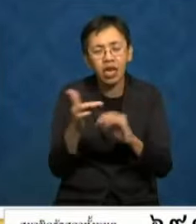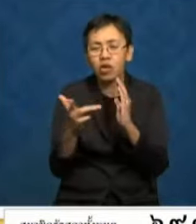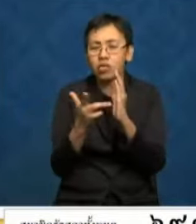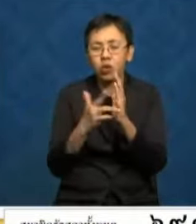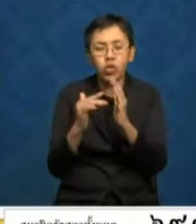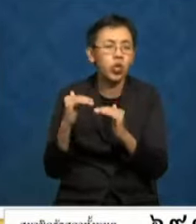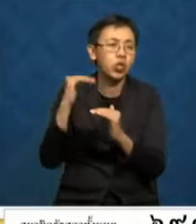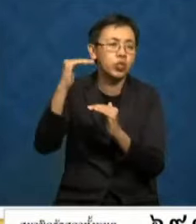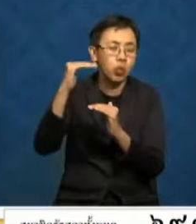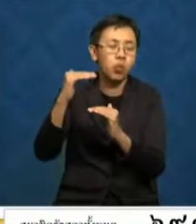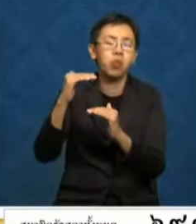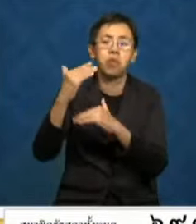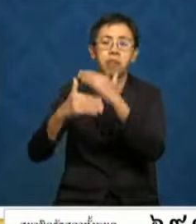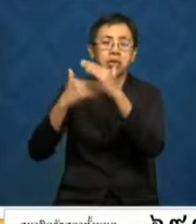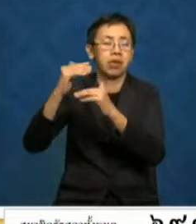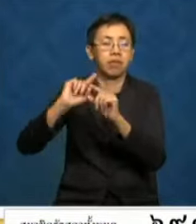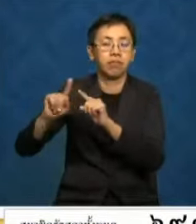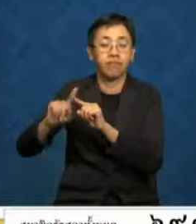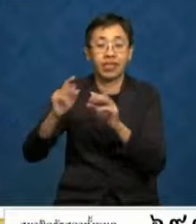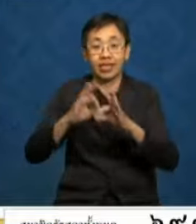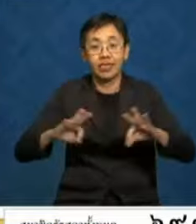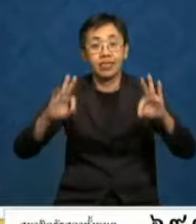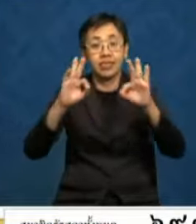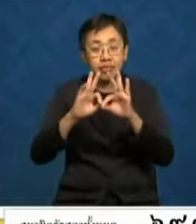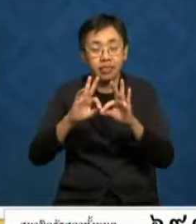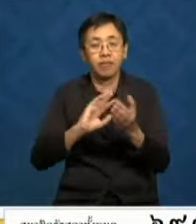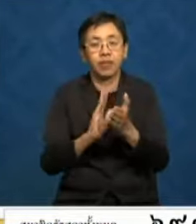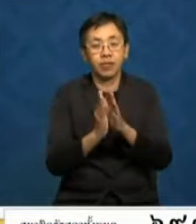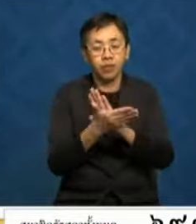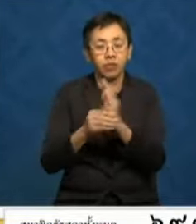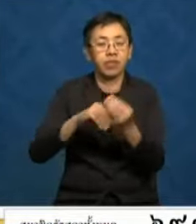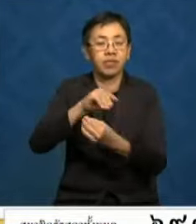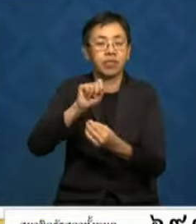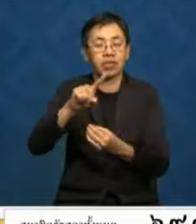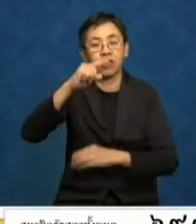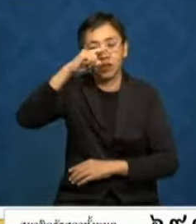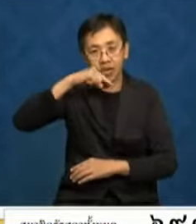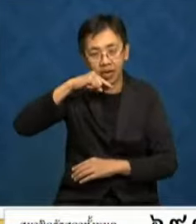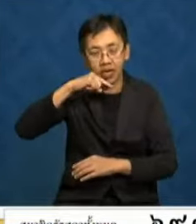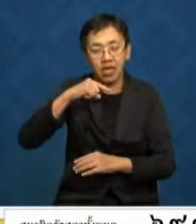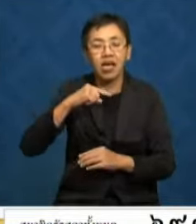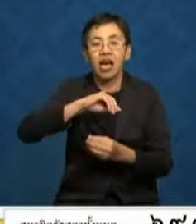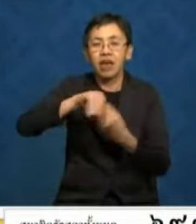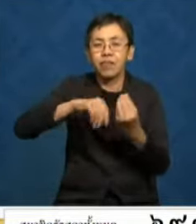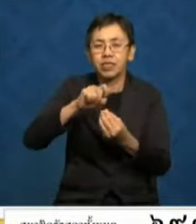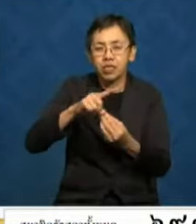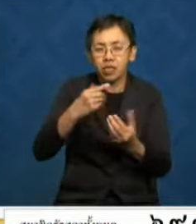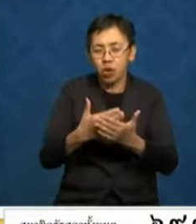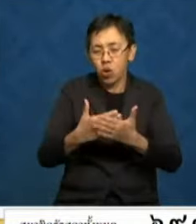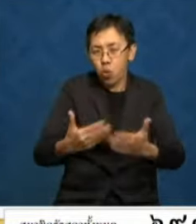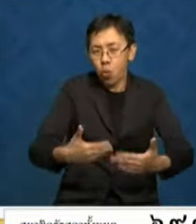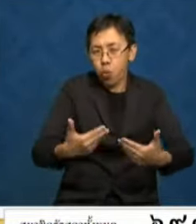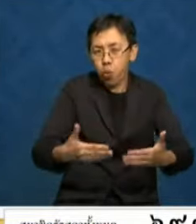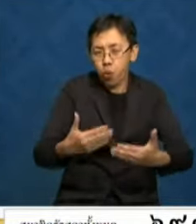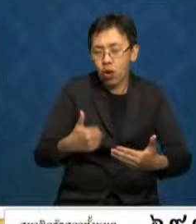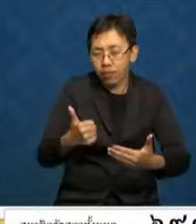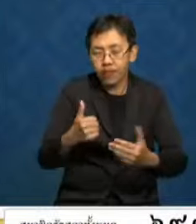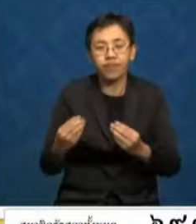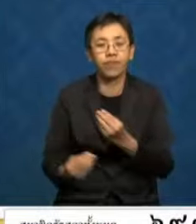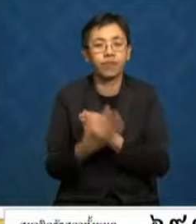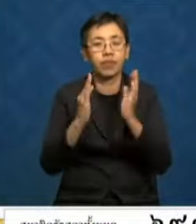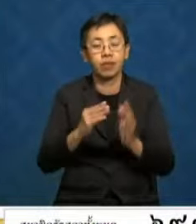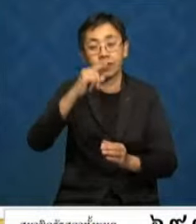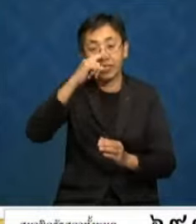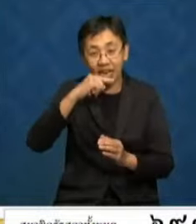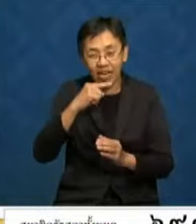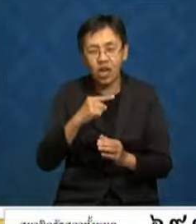ขั้นสูงครับซึ่งเป็นสิ่งสำคัญสำหรับการปฏิรูปเศรษฐกิจของประเทศไทยให้เป็นเศรษฐกิจมูลค่าสูงเปิดโอกาสให้คนไทยห